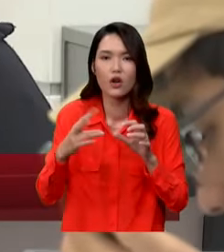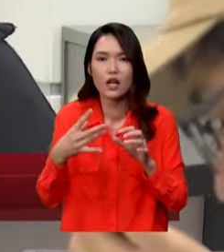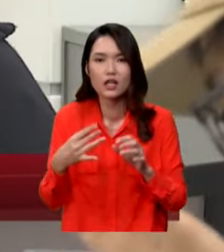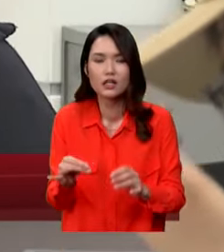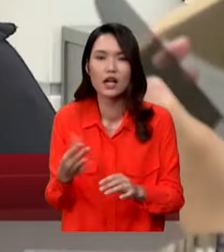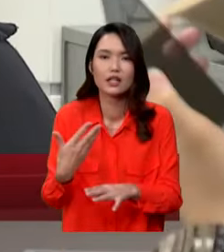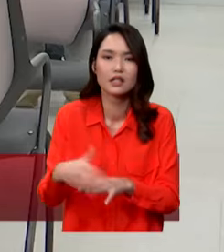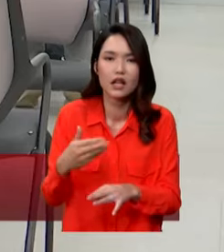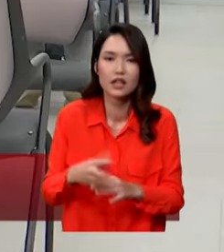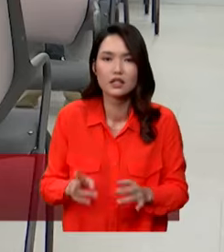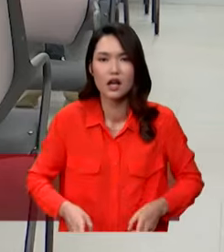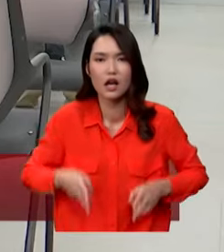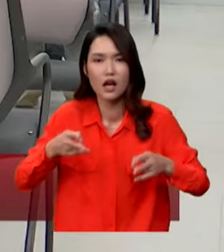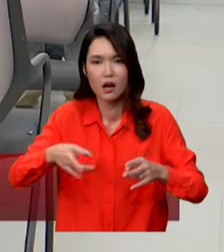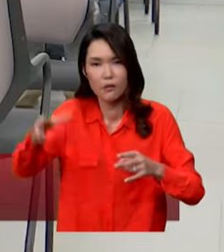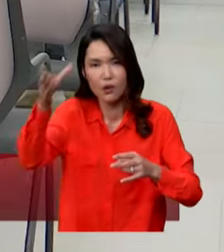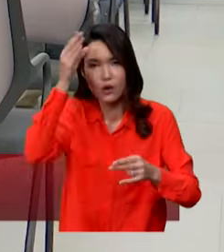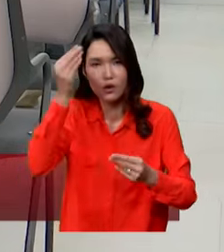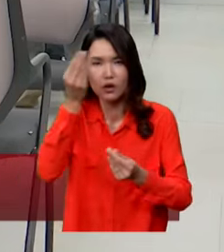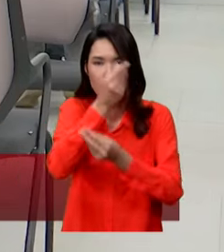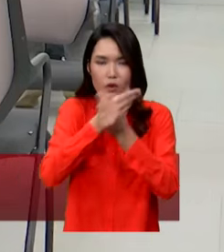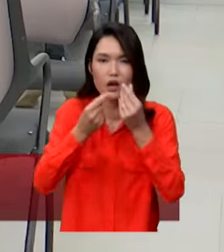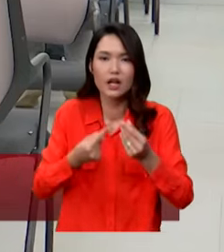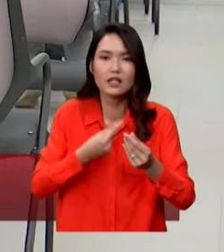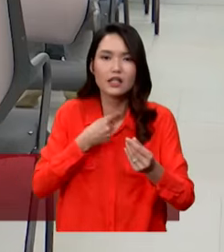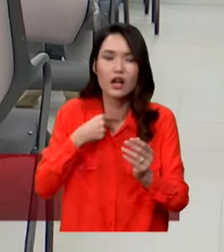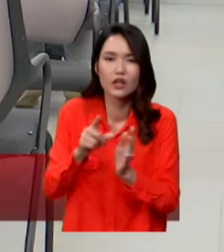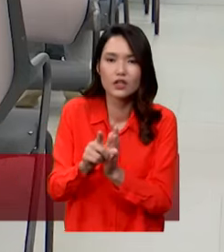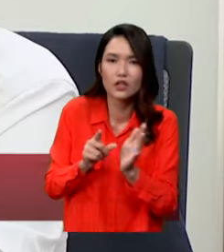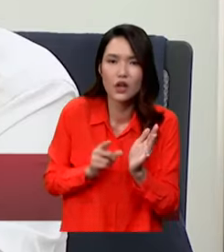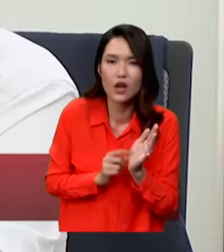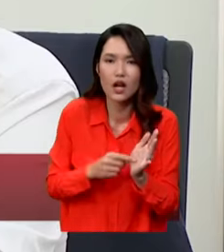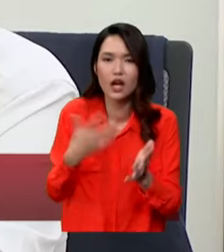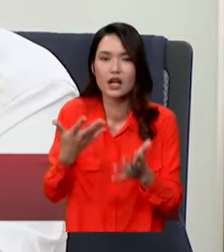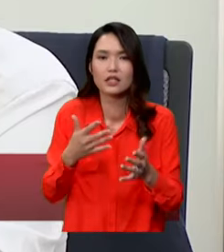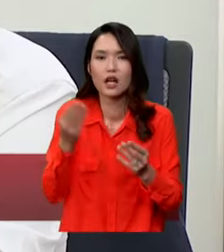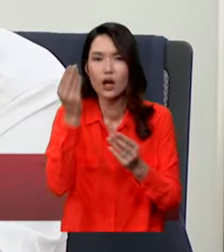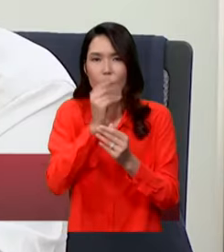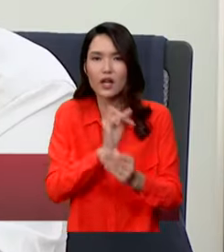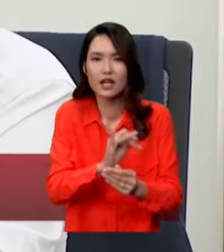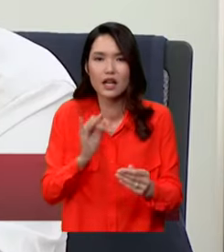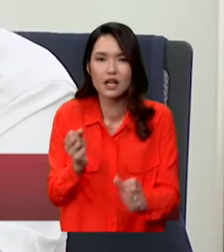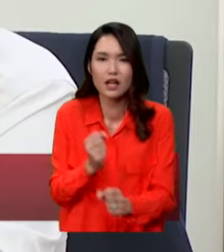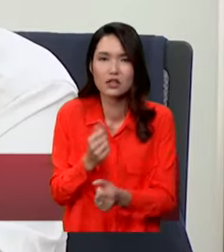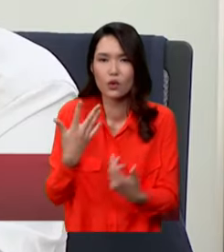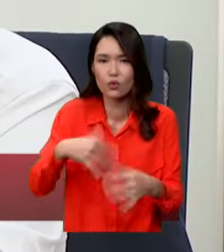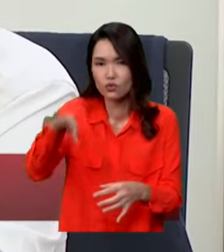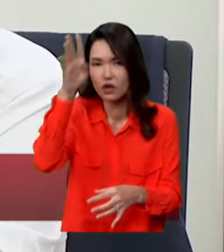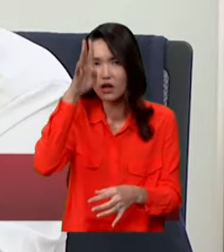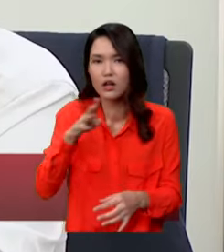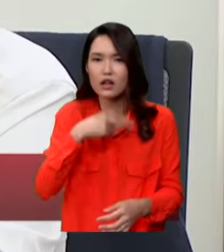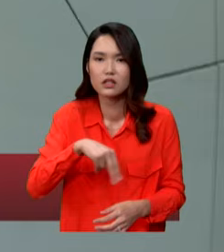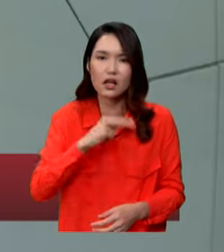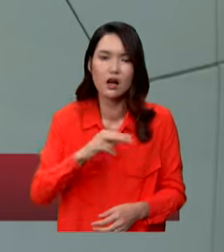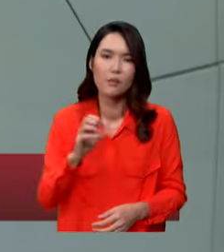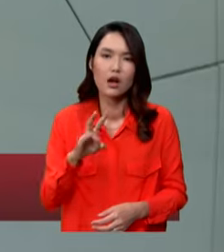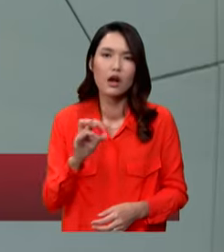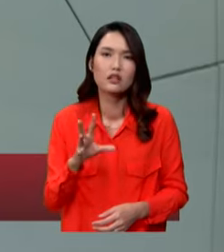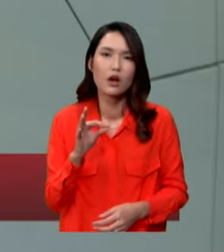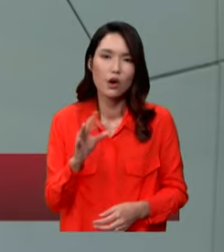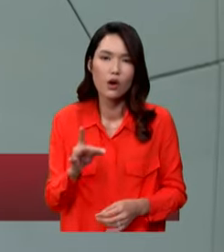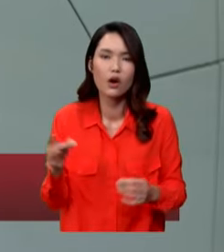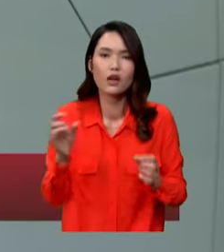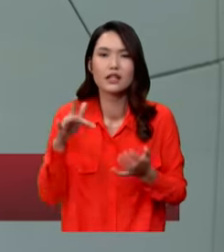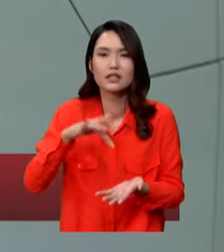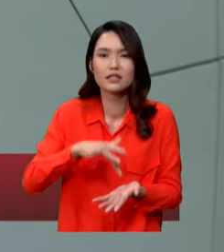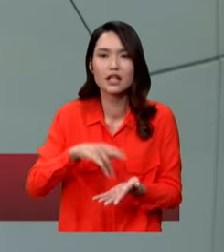и здесь преступники научились подделывать голоса и лица при помощи искусственного интеллекта. Вот уже 4 месяца работает антифор-центр, который